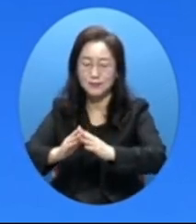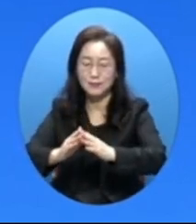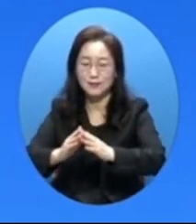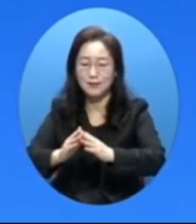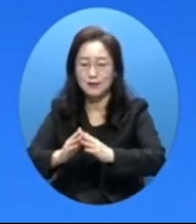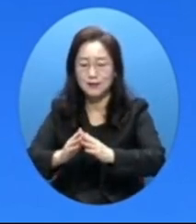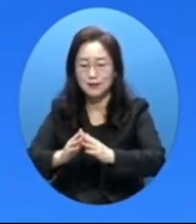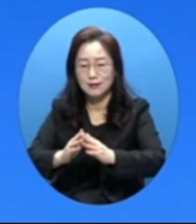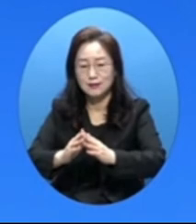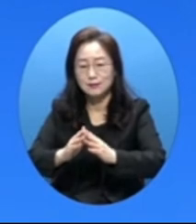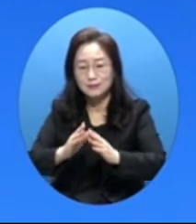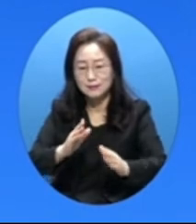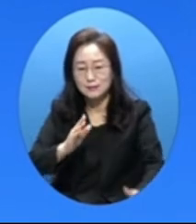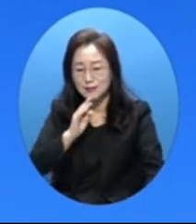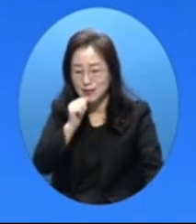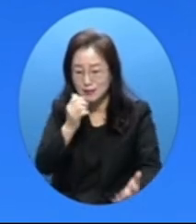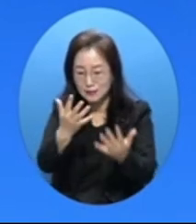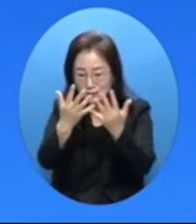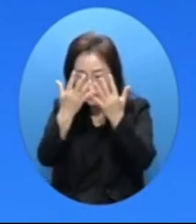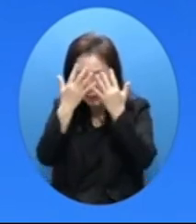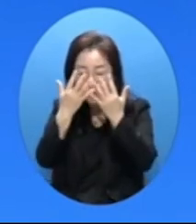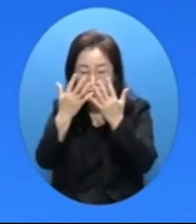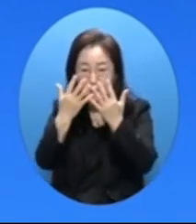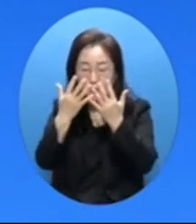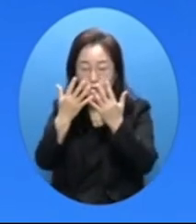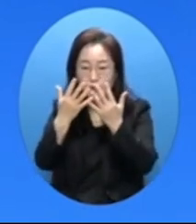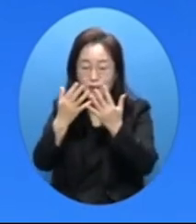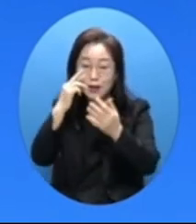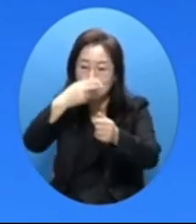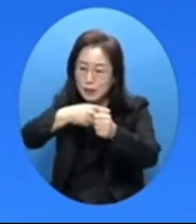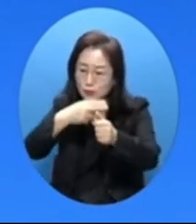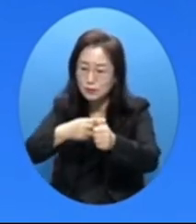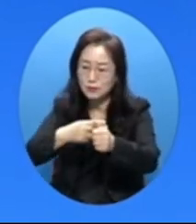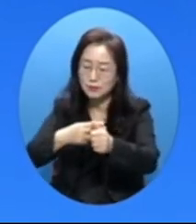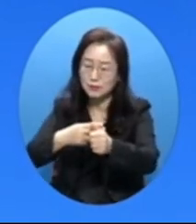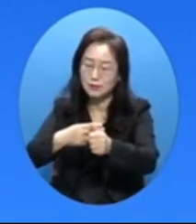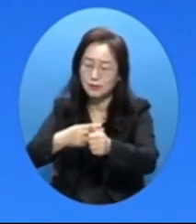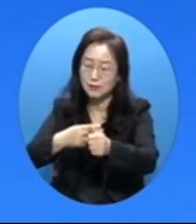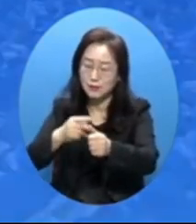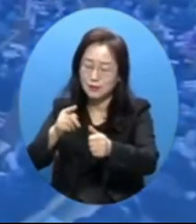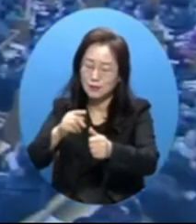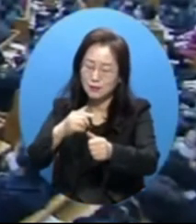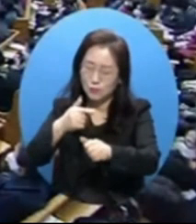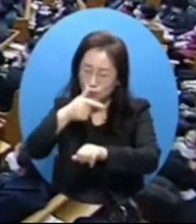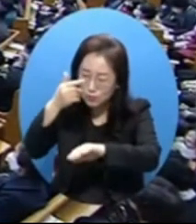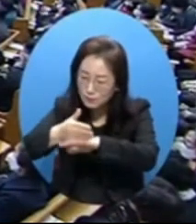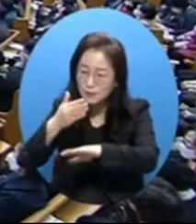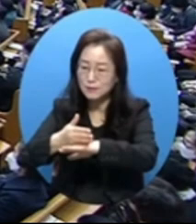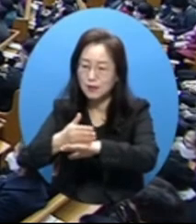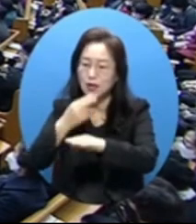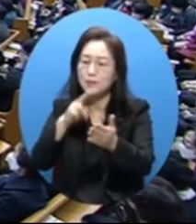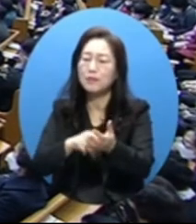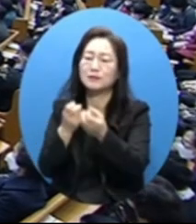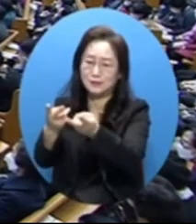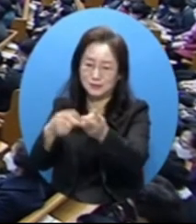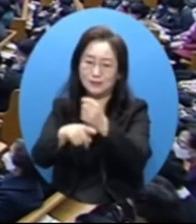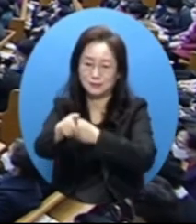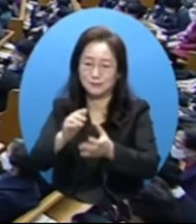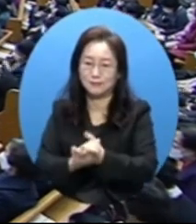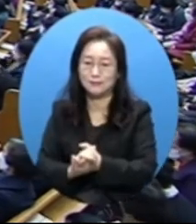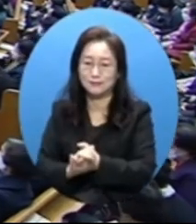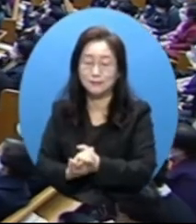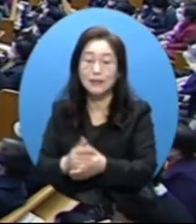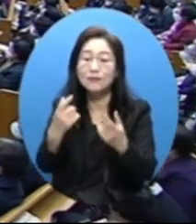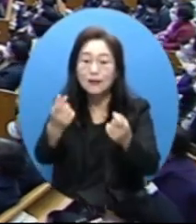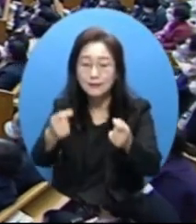감옥에 갇힌 사도 바울이 감세다 보낸 편지가 바로 빌립보서인데 이와